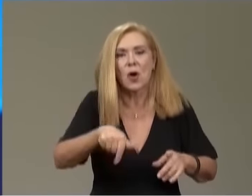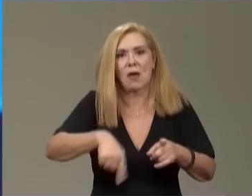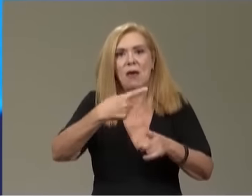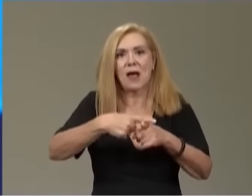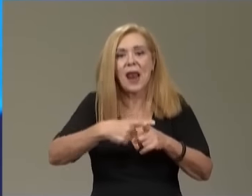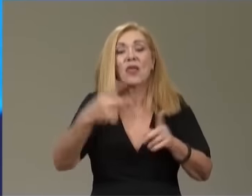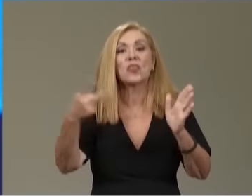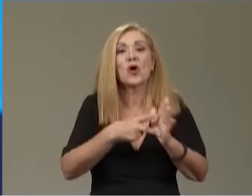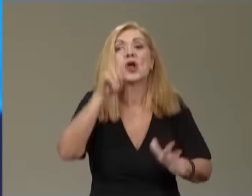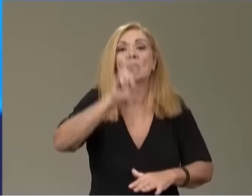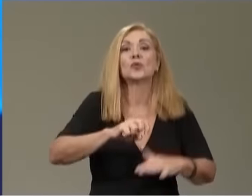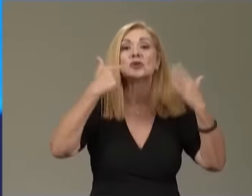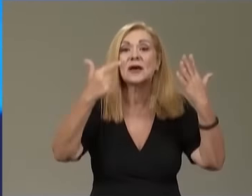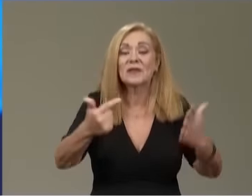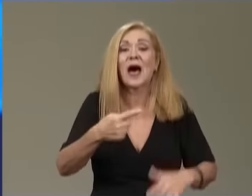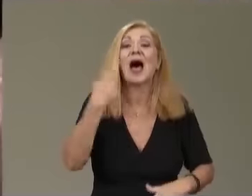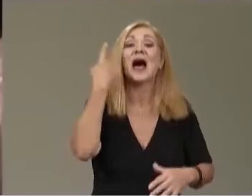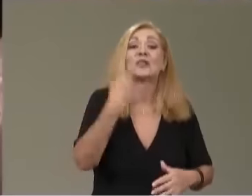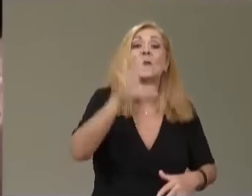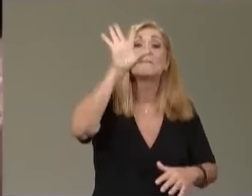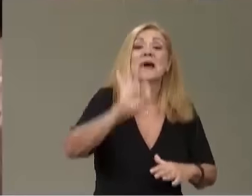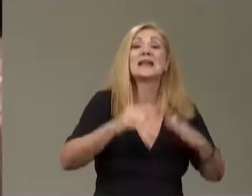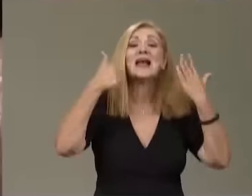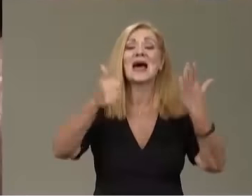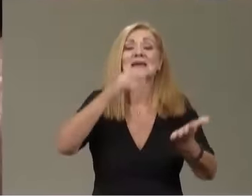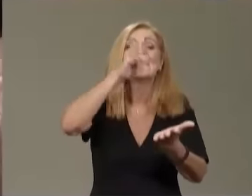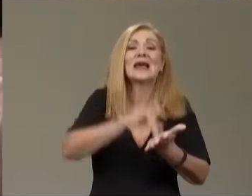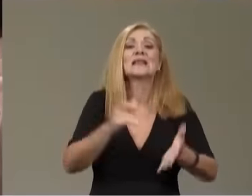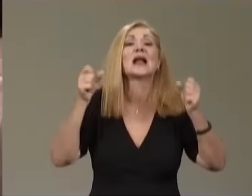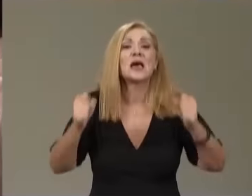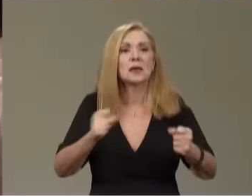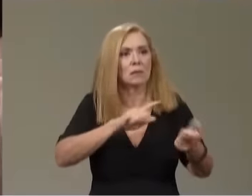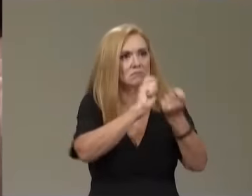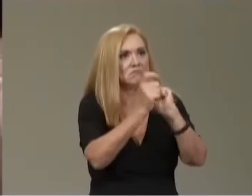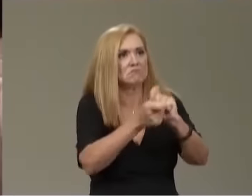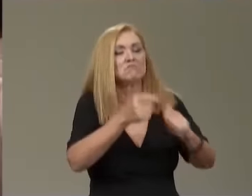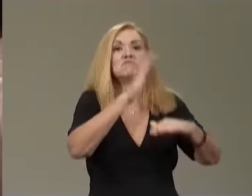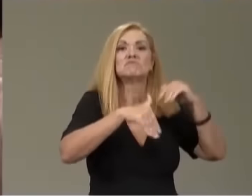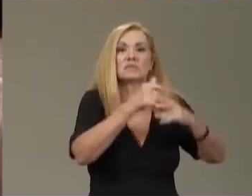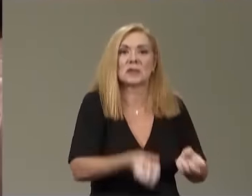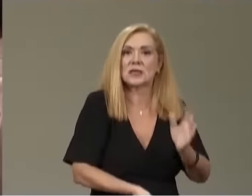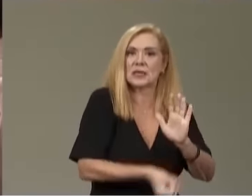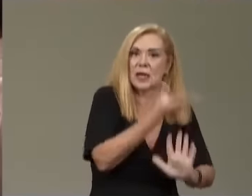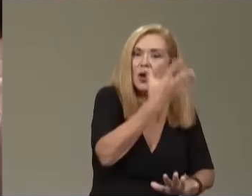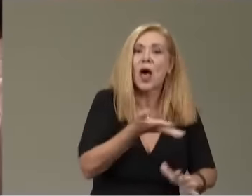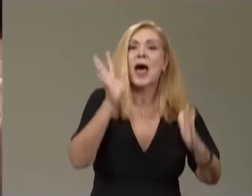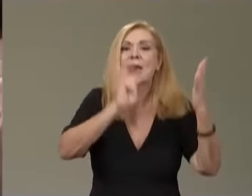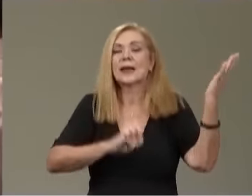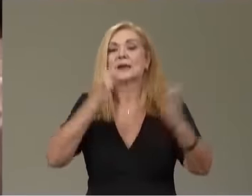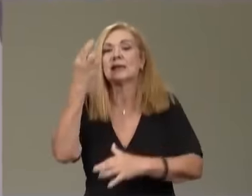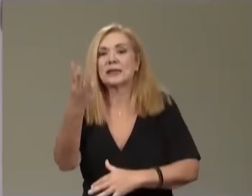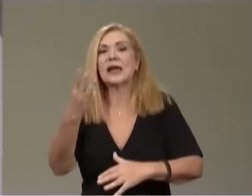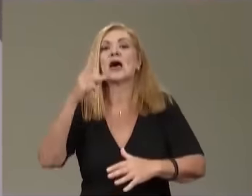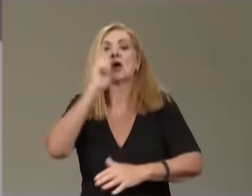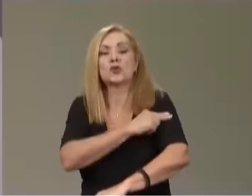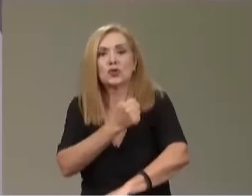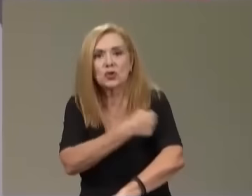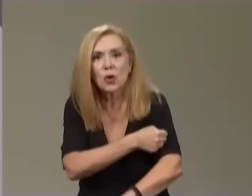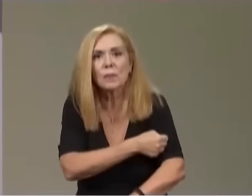έχει ανακαινισμένα 156 κέντρα υγείας, 93 νοσοκομεία, δεκάδες καινούργια τμήματα επειγόντων